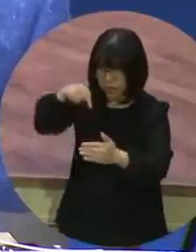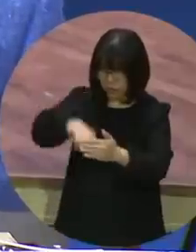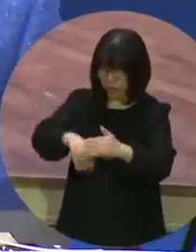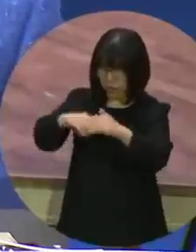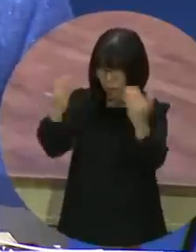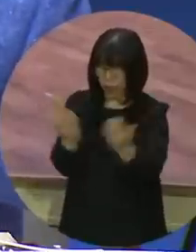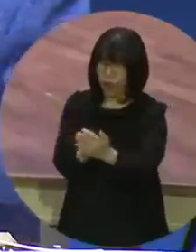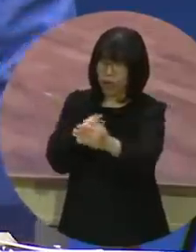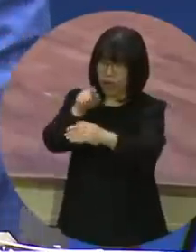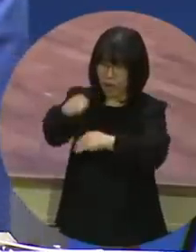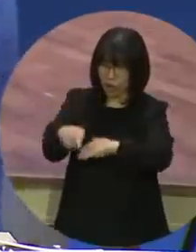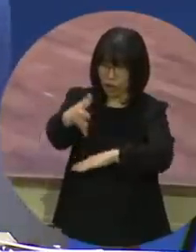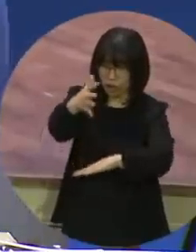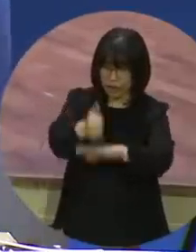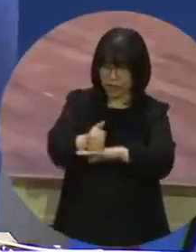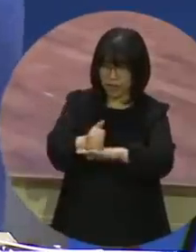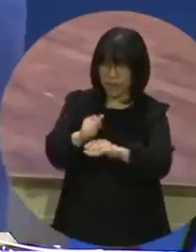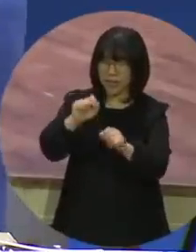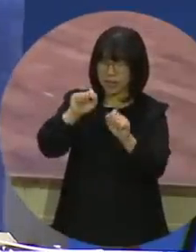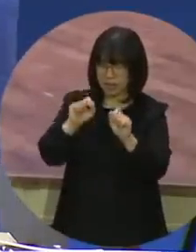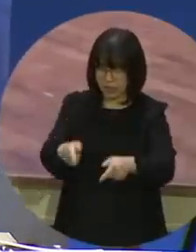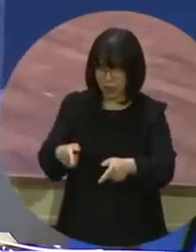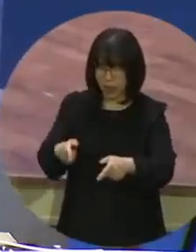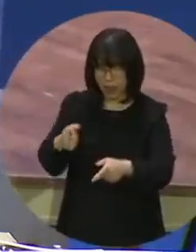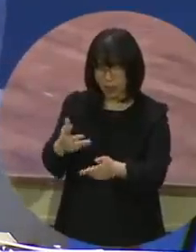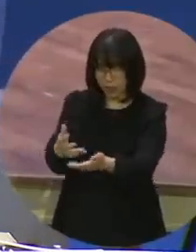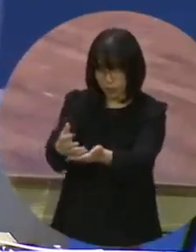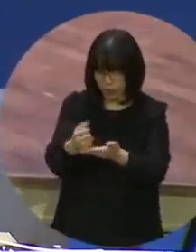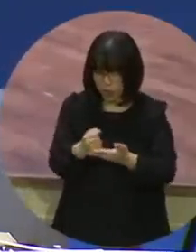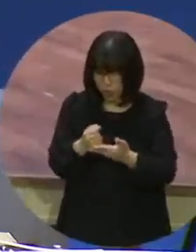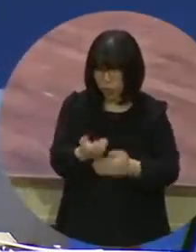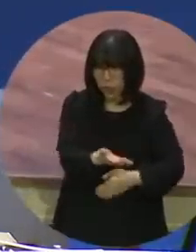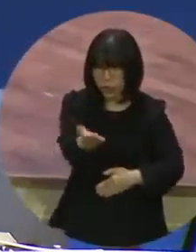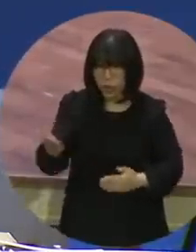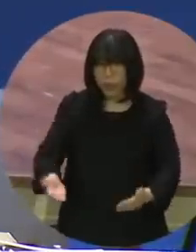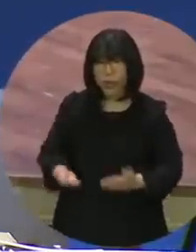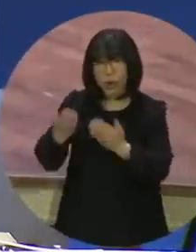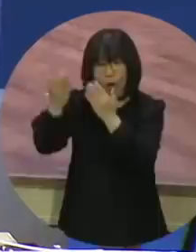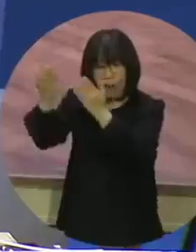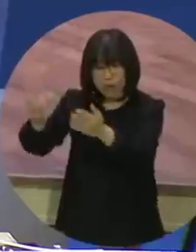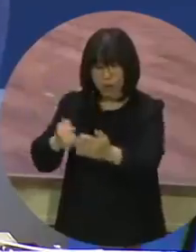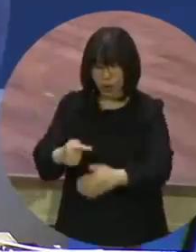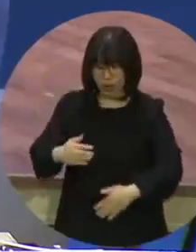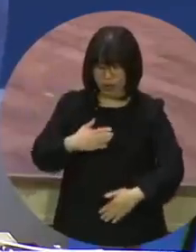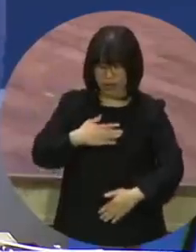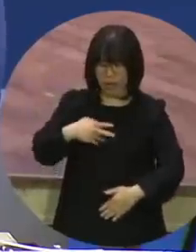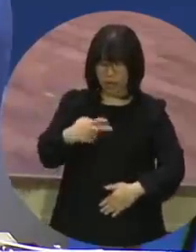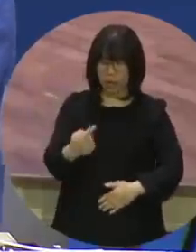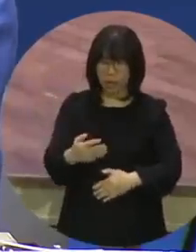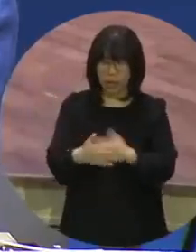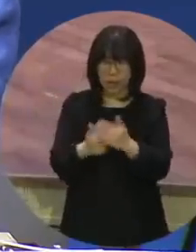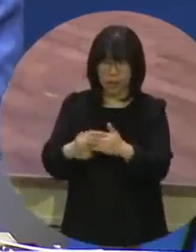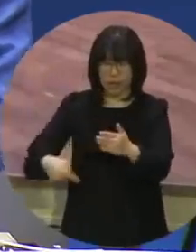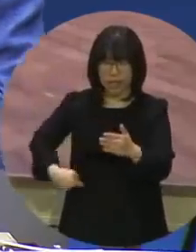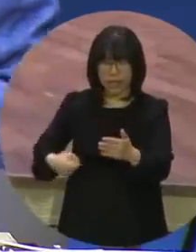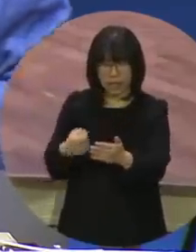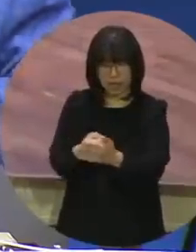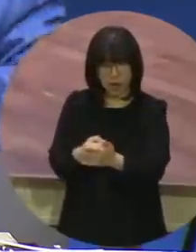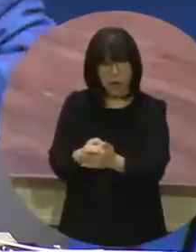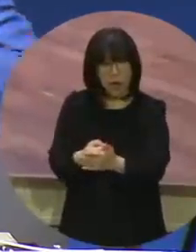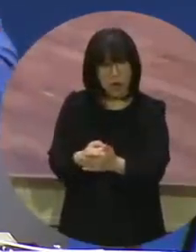마지막 기회다. 그렇게 생각하시고 여러분이 헌신하시. 저도 작정을 하나 기도하고 이번 주에